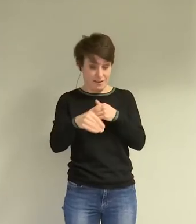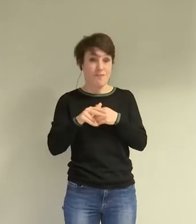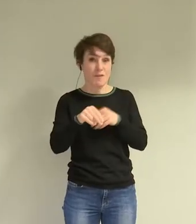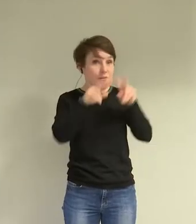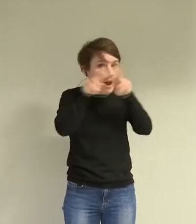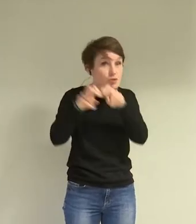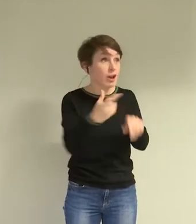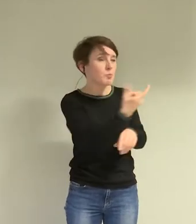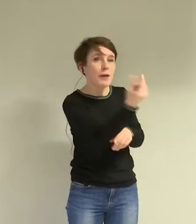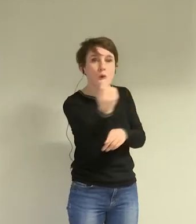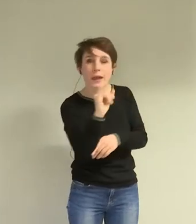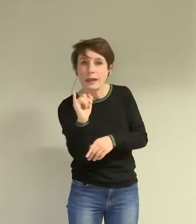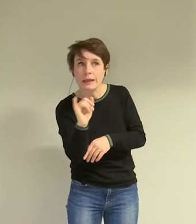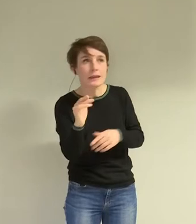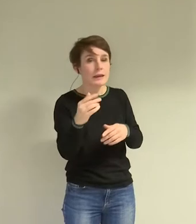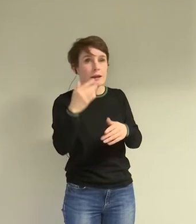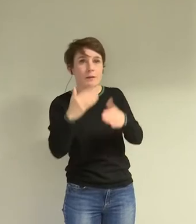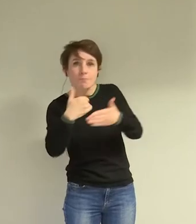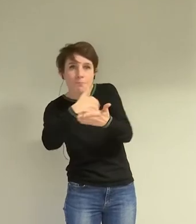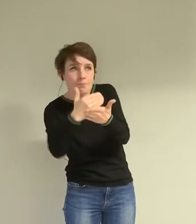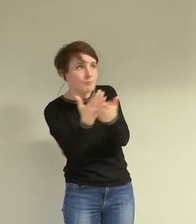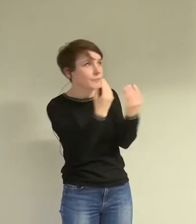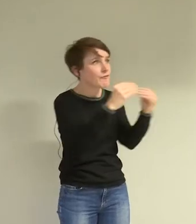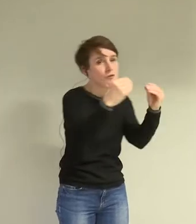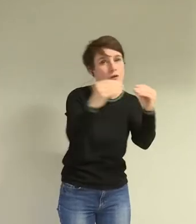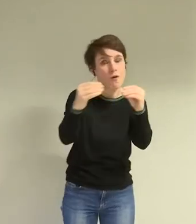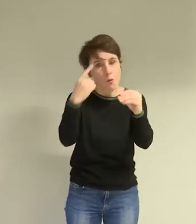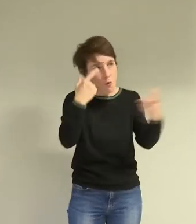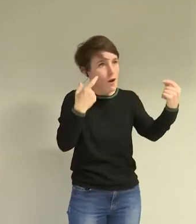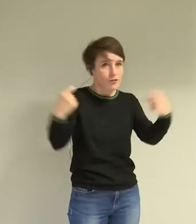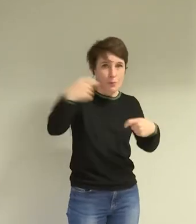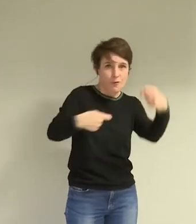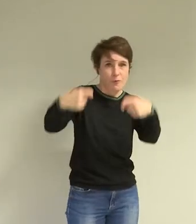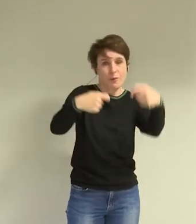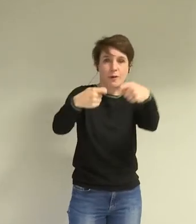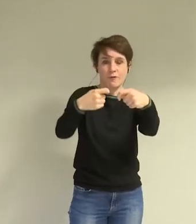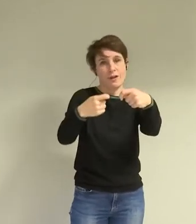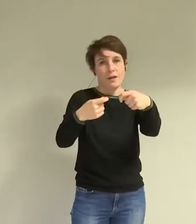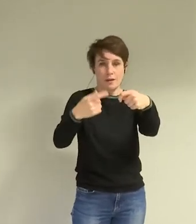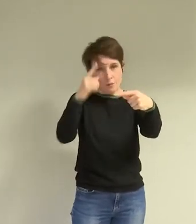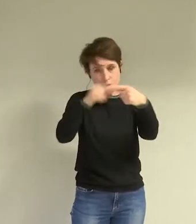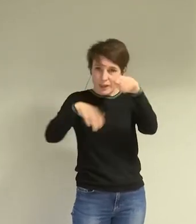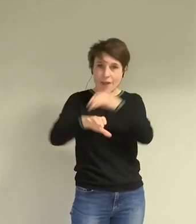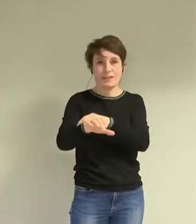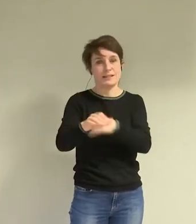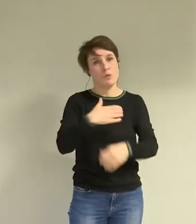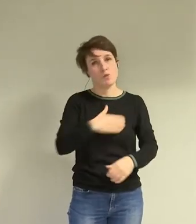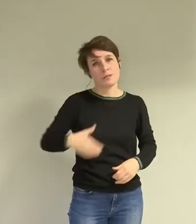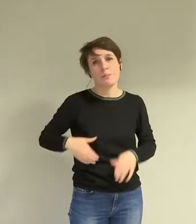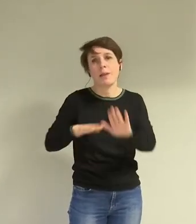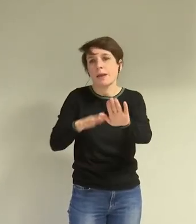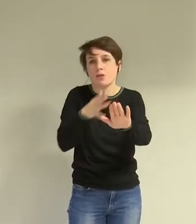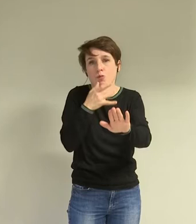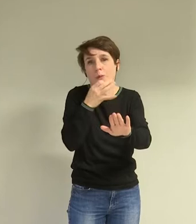à des cessions d'actifs qui concourront au financement du plan d'investissement municipal mais il est trop tôt pour pouvoir vous donner